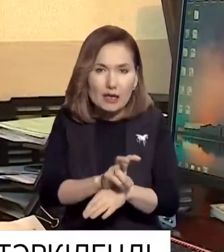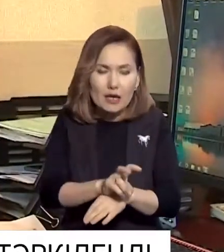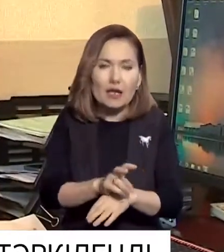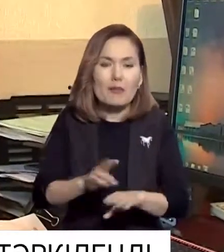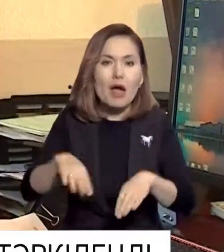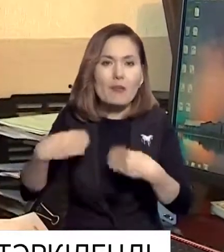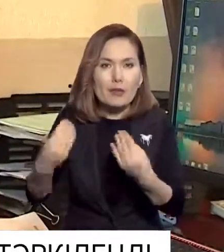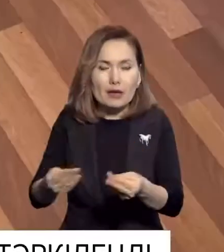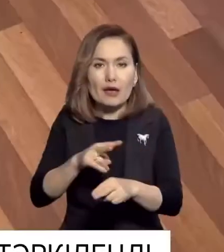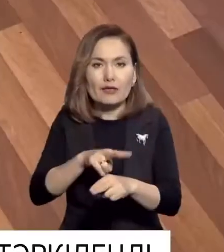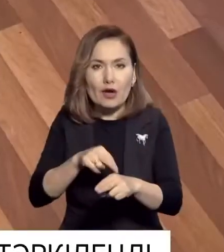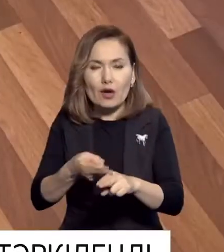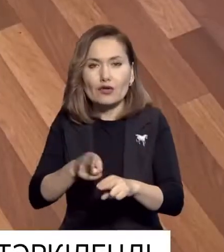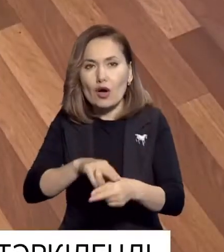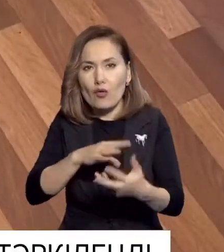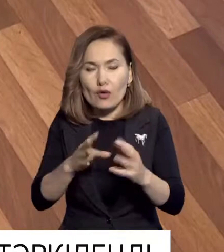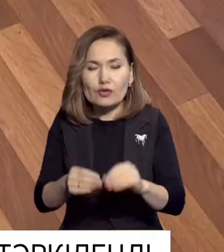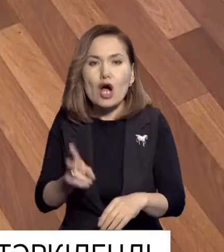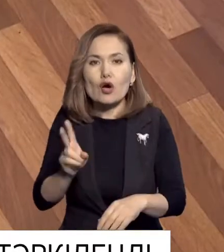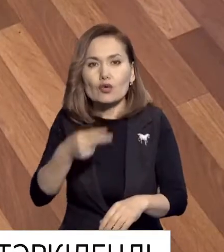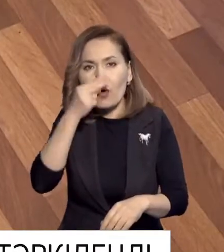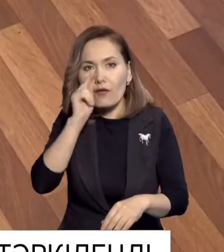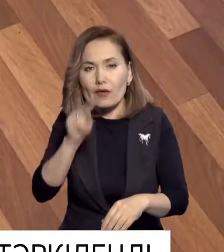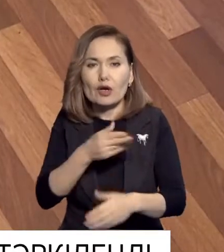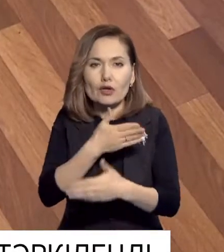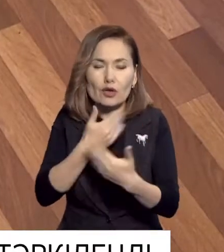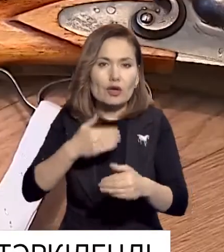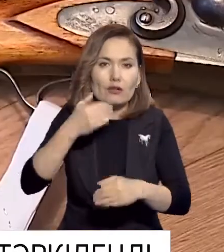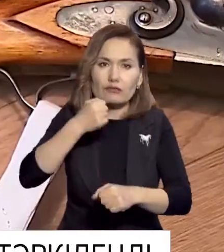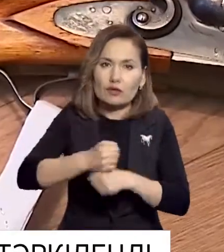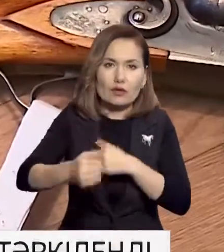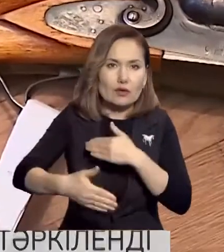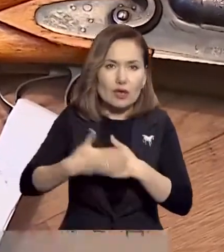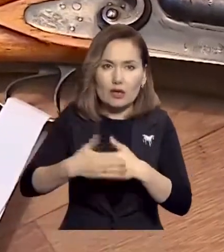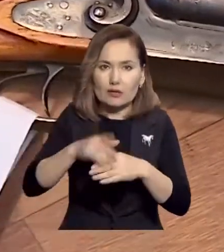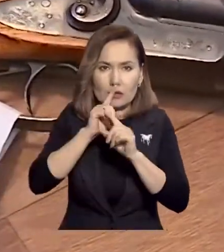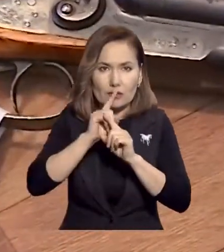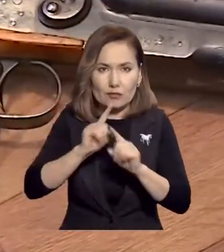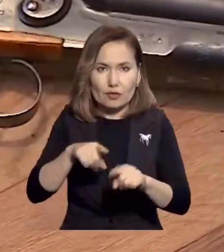басқа қылмыс белгілері жоқ болса, олар жазадан босатылады, дейді министрлік өкілдері.